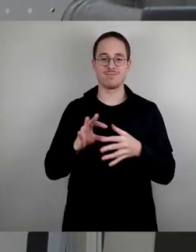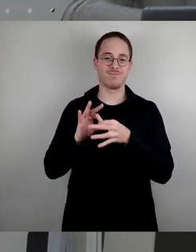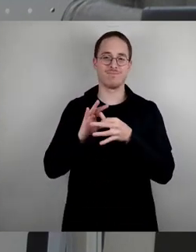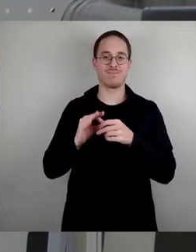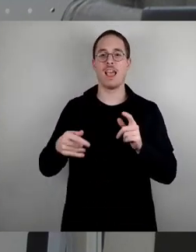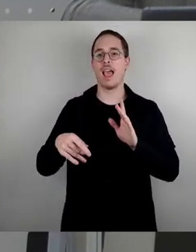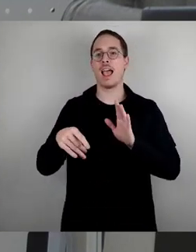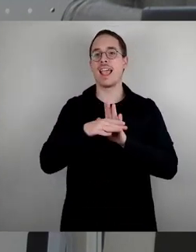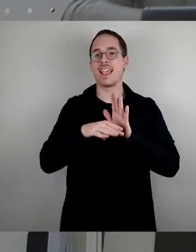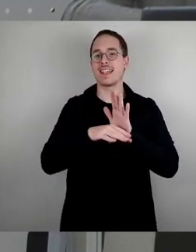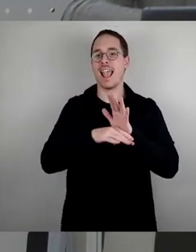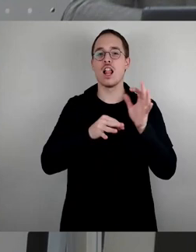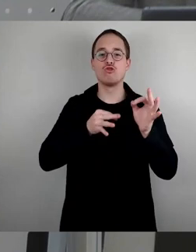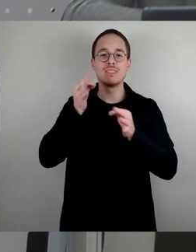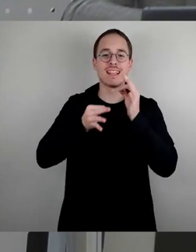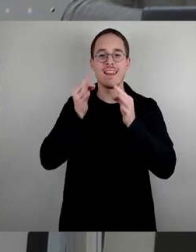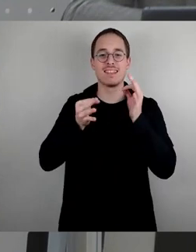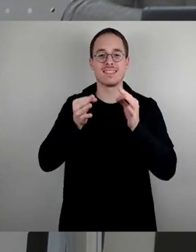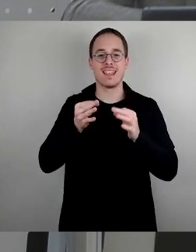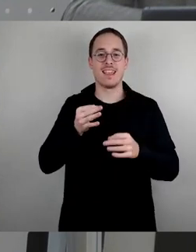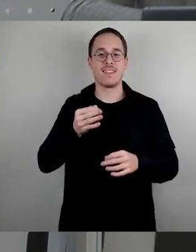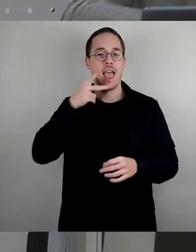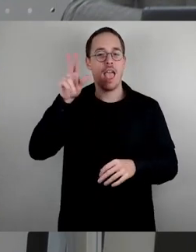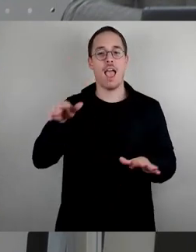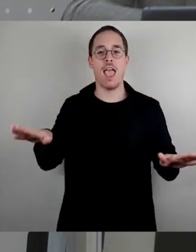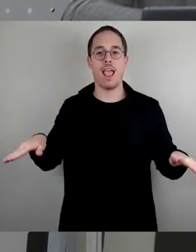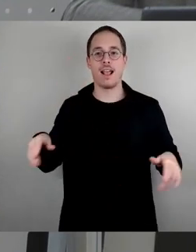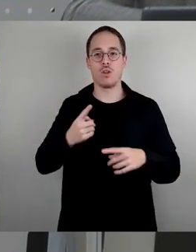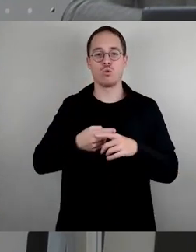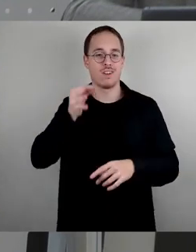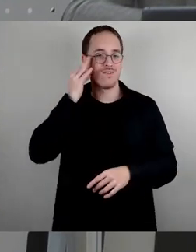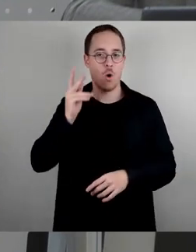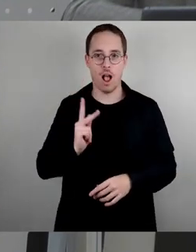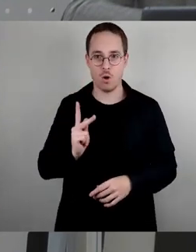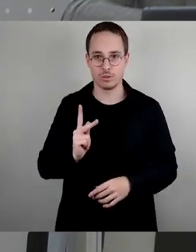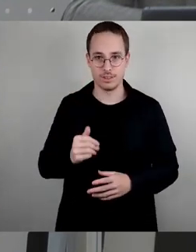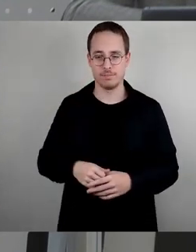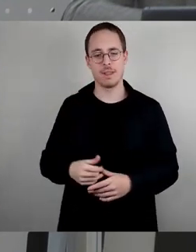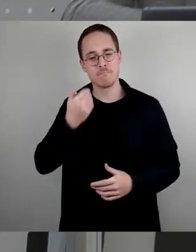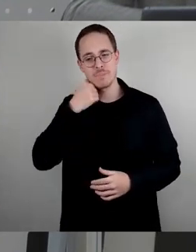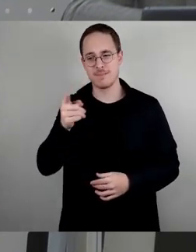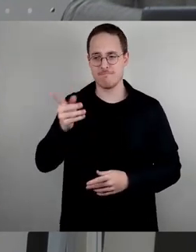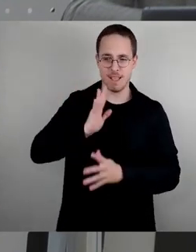und Susanne Krause. Erzählen Sie mir bitte, wo auf diesem Bereich der Bautzener Straße